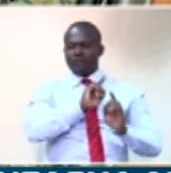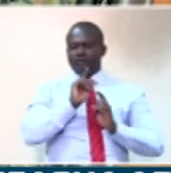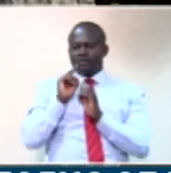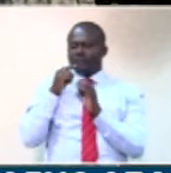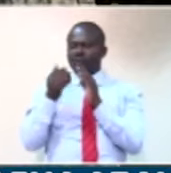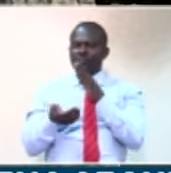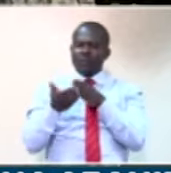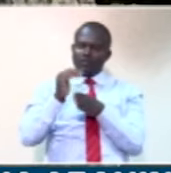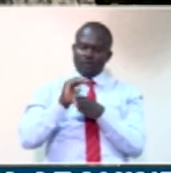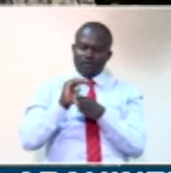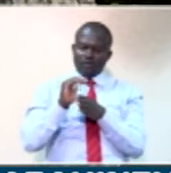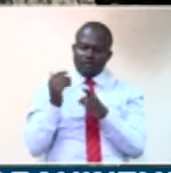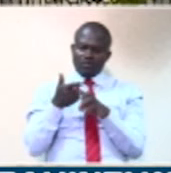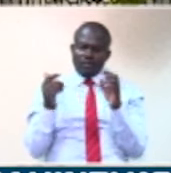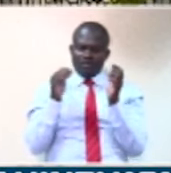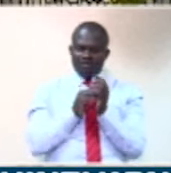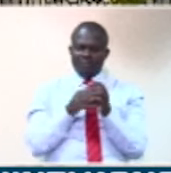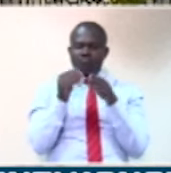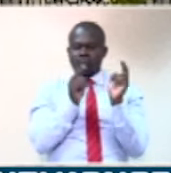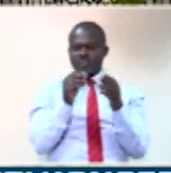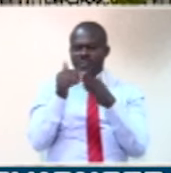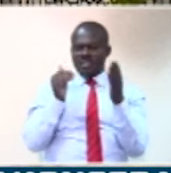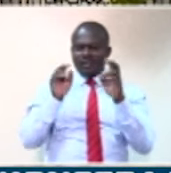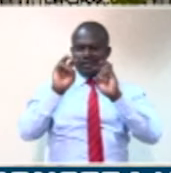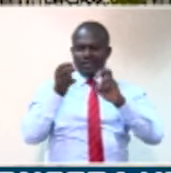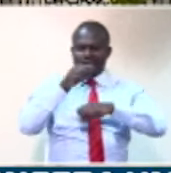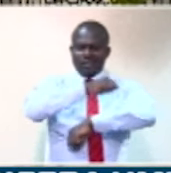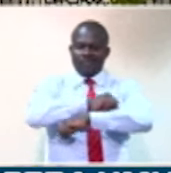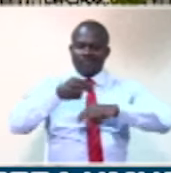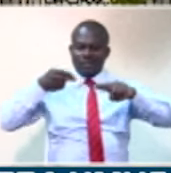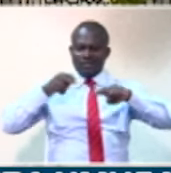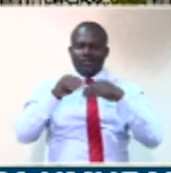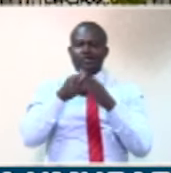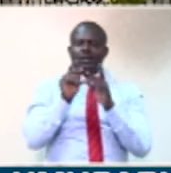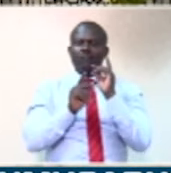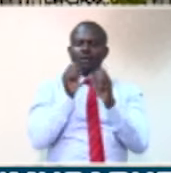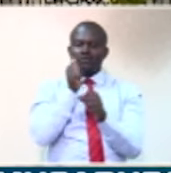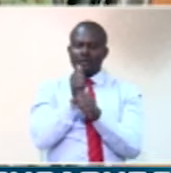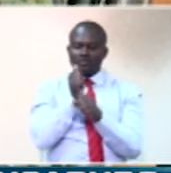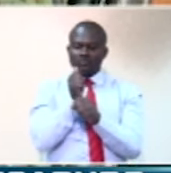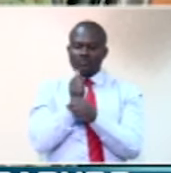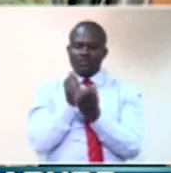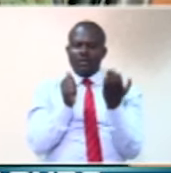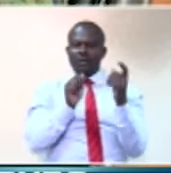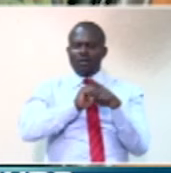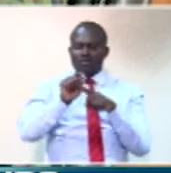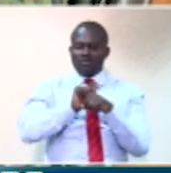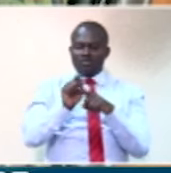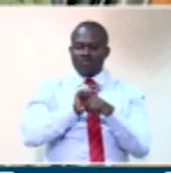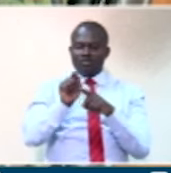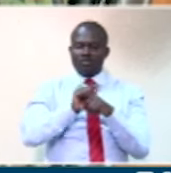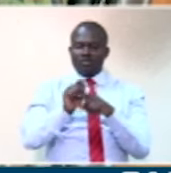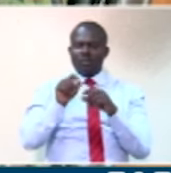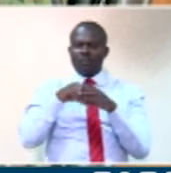z'umwuga. Rikaba ubundi mbere y'uko iri shuri ribaho, abantu bakoraga amahugurwa kuri urwo